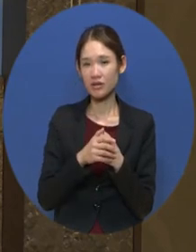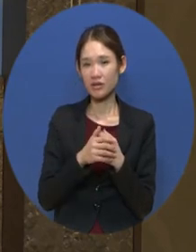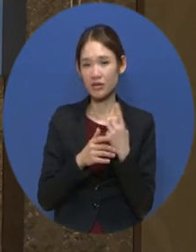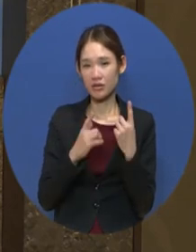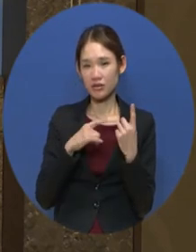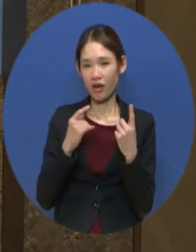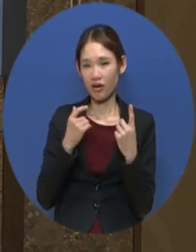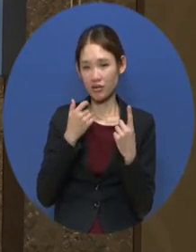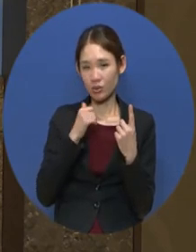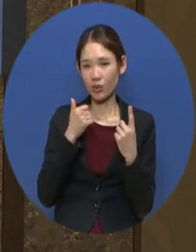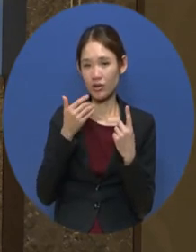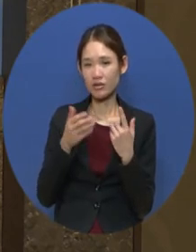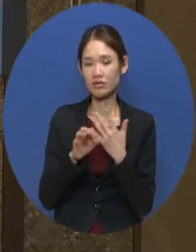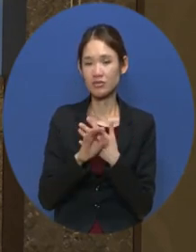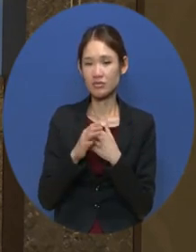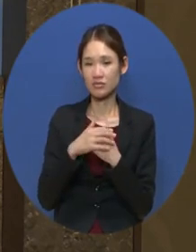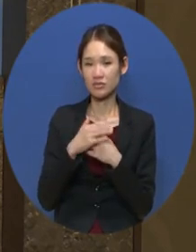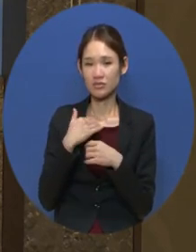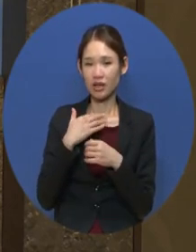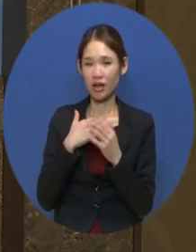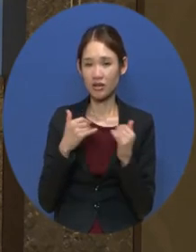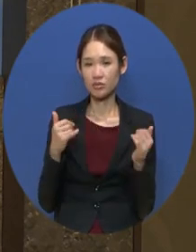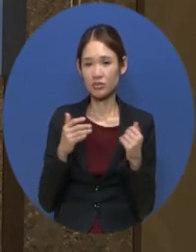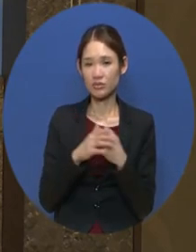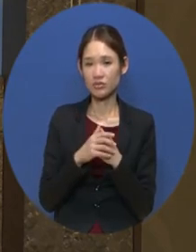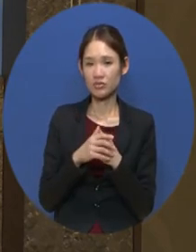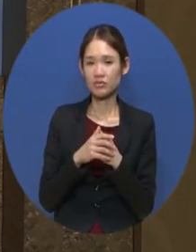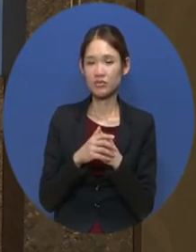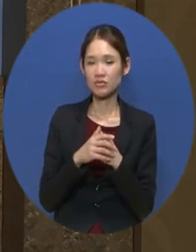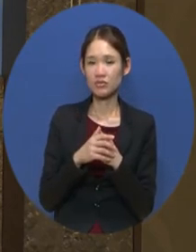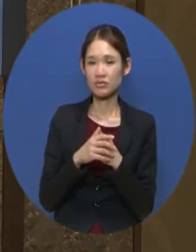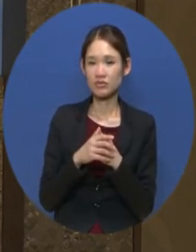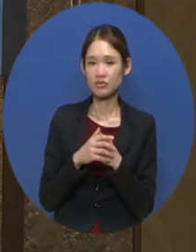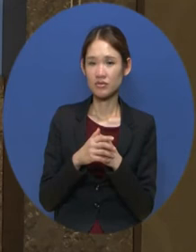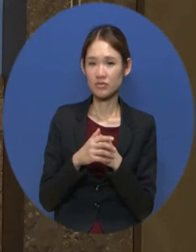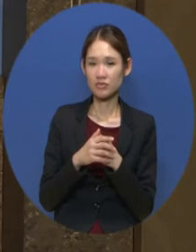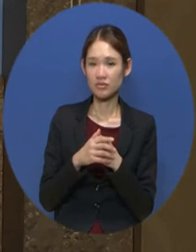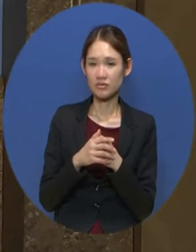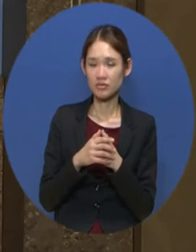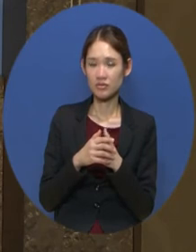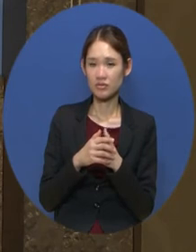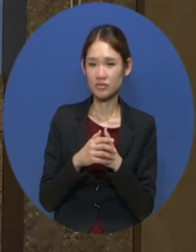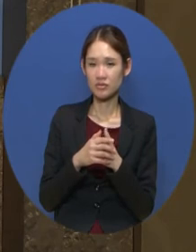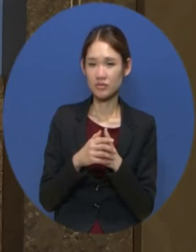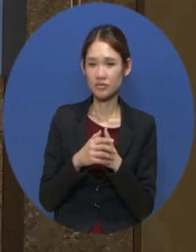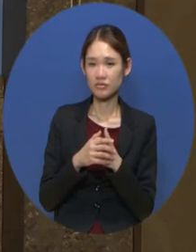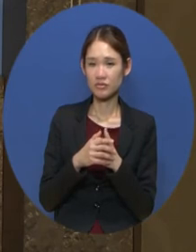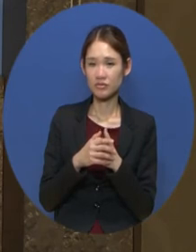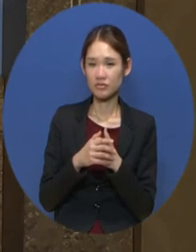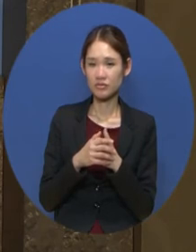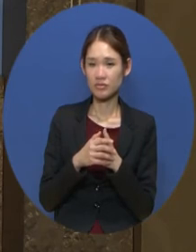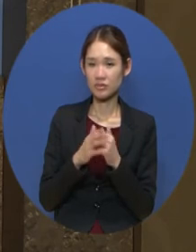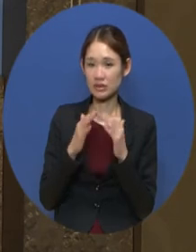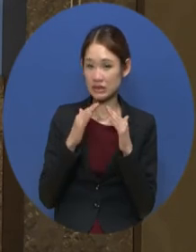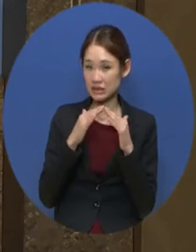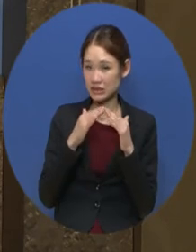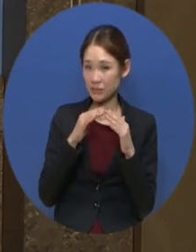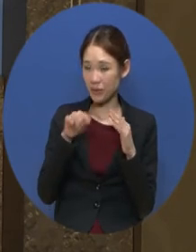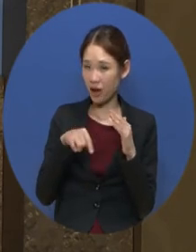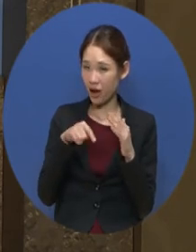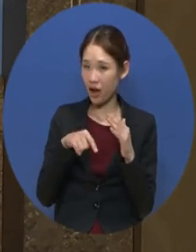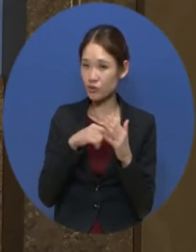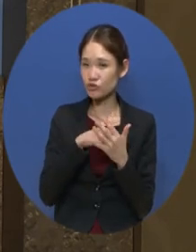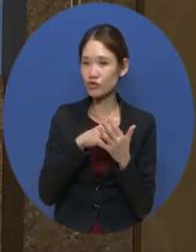가지 힌트를 더 드리면은 제 지인이 말씀드렸잖아요. 지인께서는 집에 수십 종에